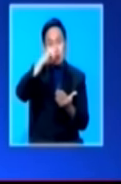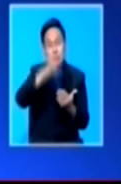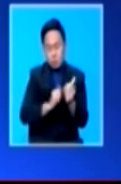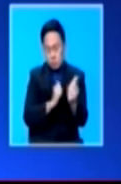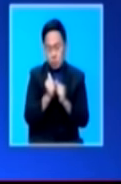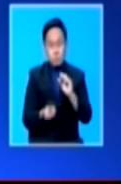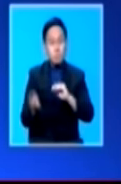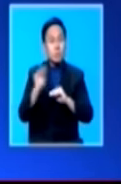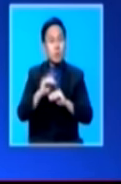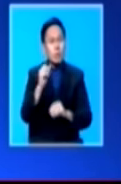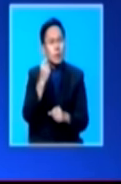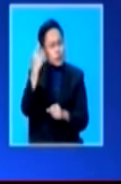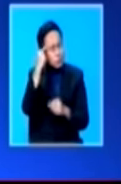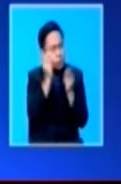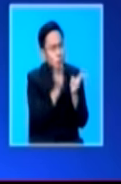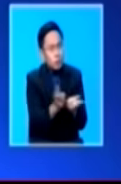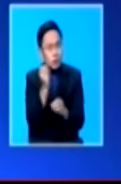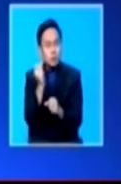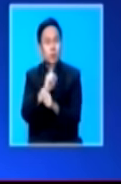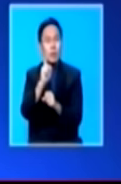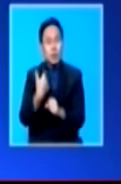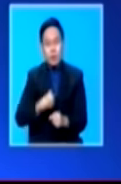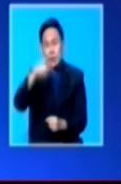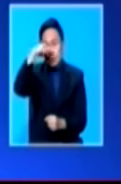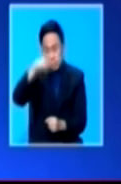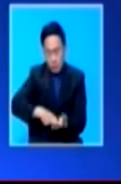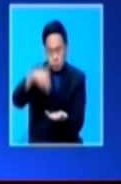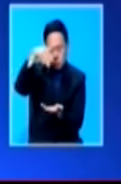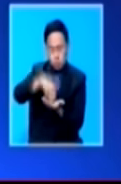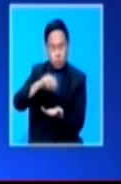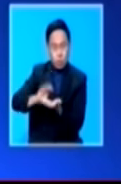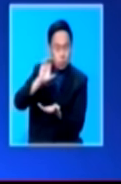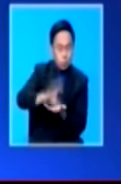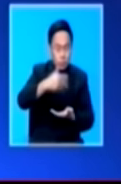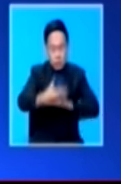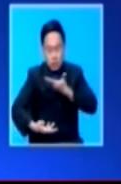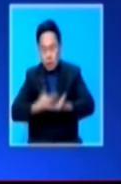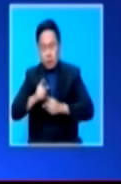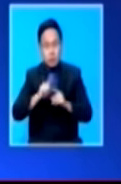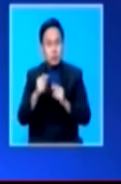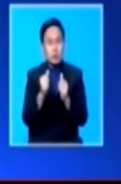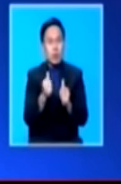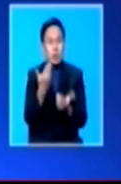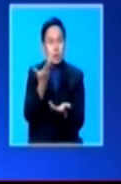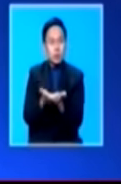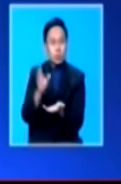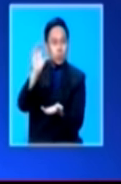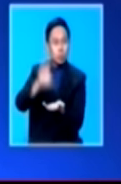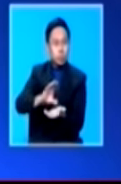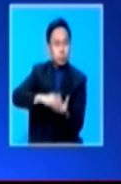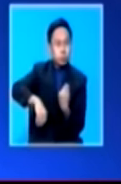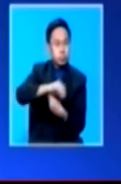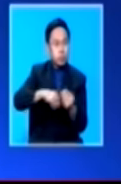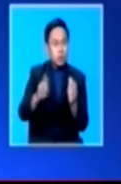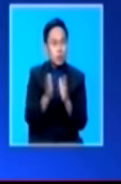โดยทำอย่างไรเราจะเป็นศูนย์กลางการค้าการลงทุนหรือด้านอื่นๆนะครับโดยเฉพาะยิ่งการลงทุนด้านโครงสร้างพื้นฐ